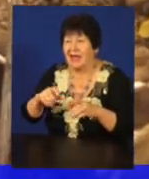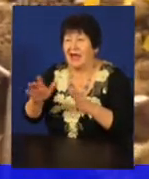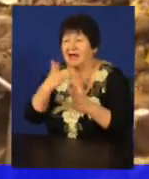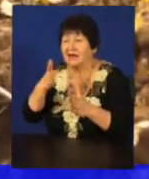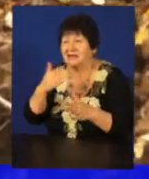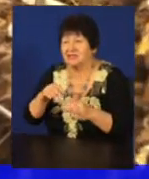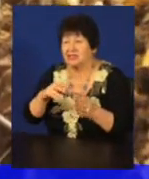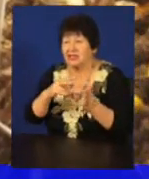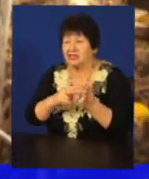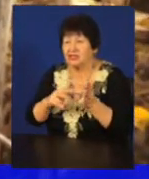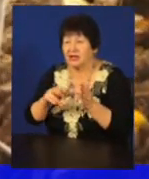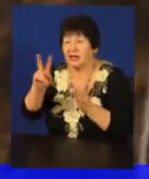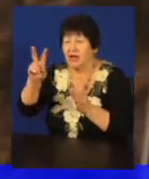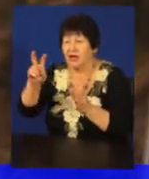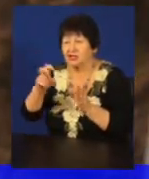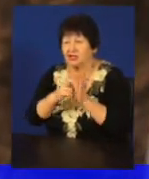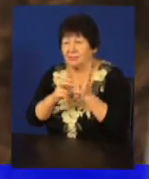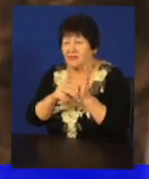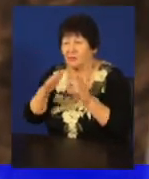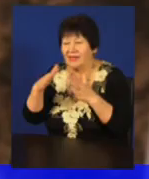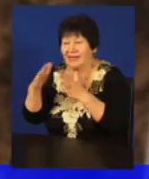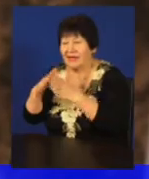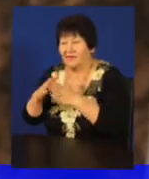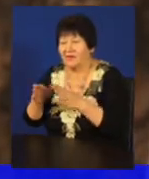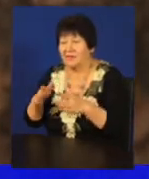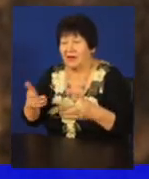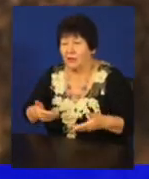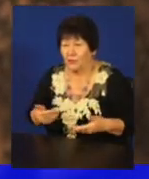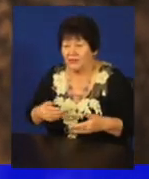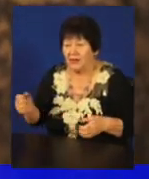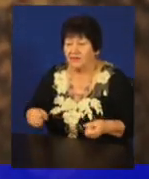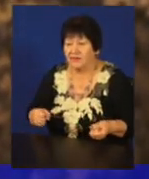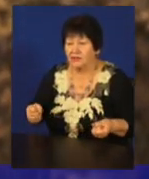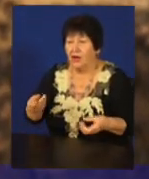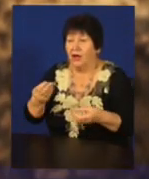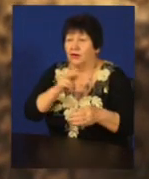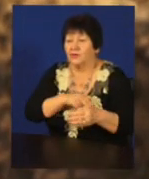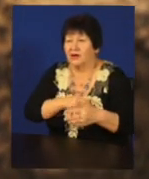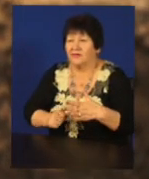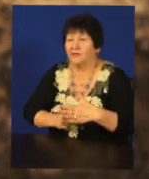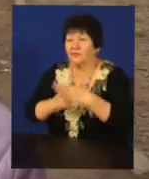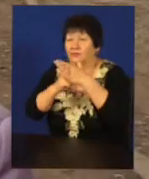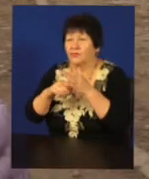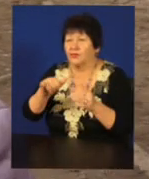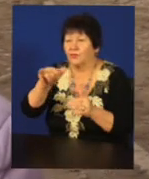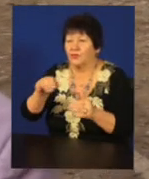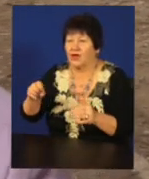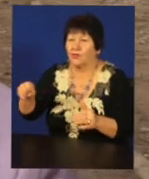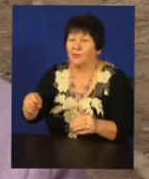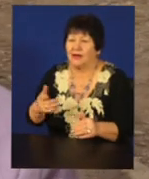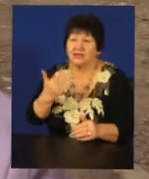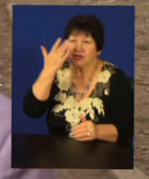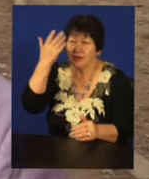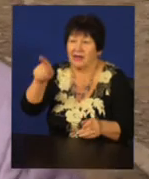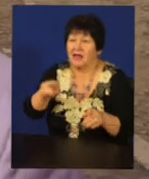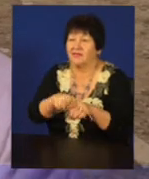acestea a circa 700 de case individuale de locuit. Lucrările sunt susținute financiar de Uniunea Europeană. Doamna Kravchenko, ce părere